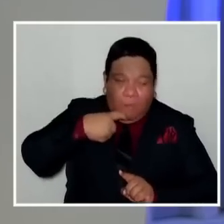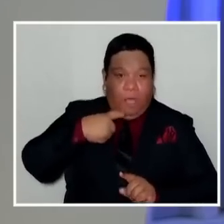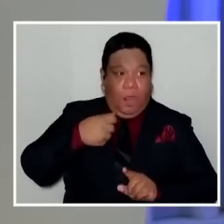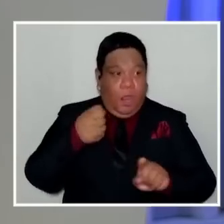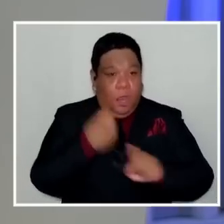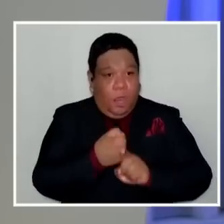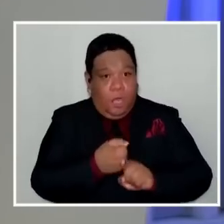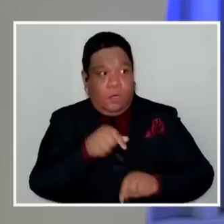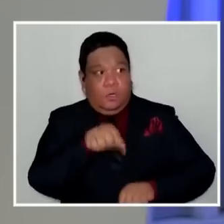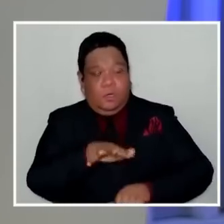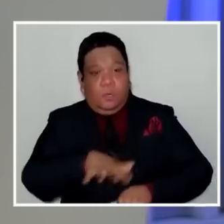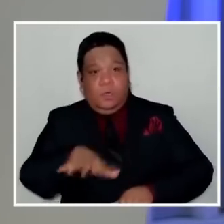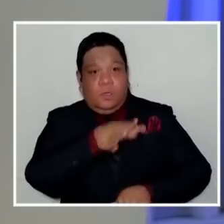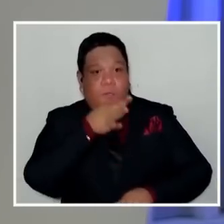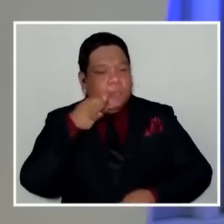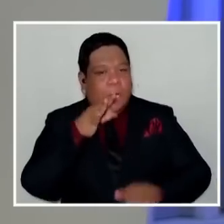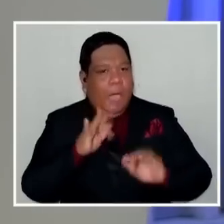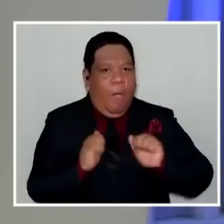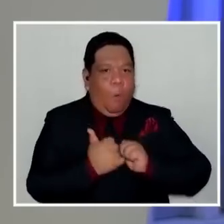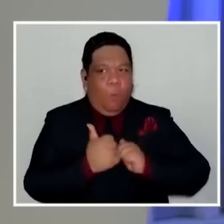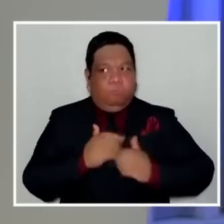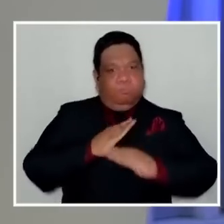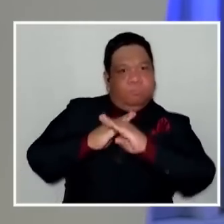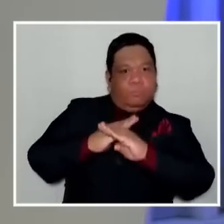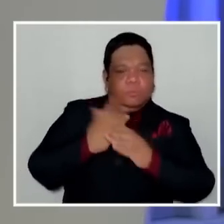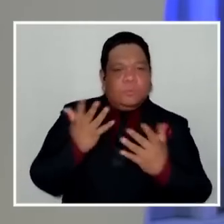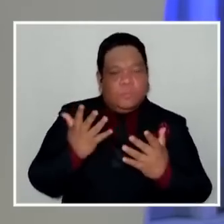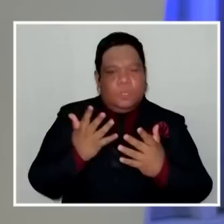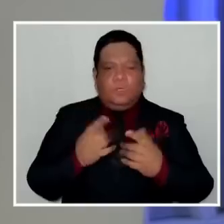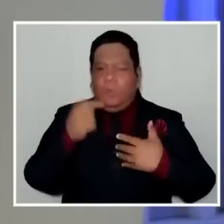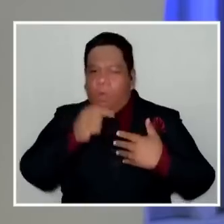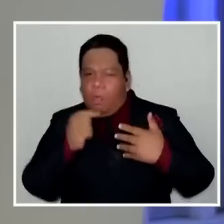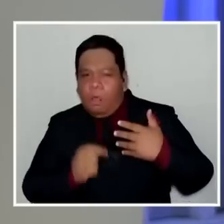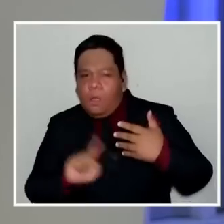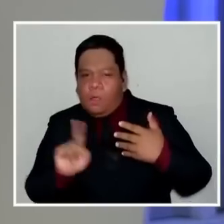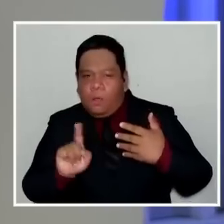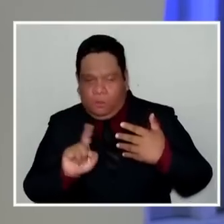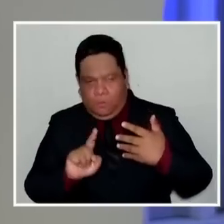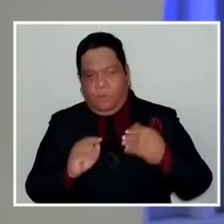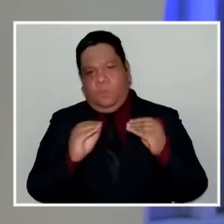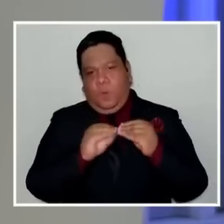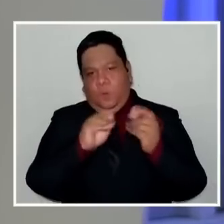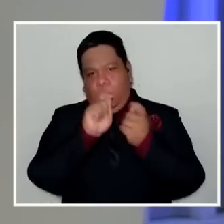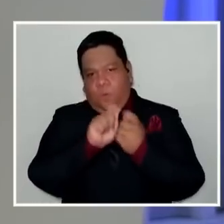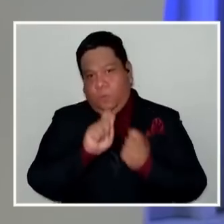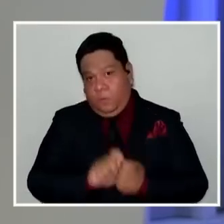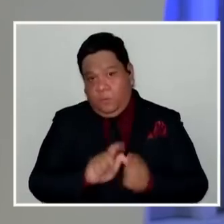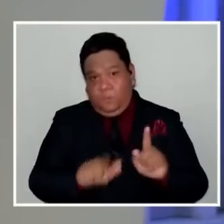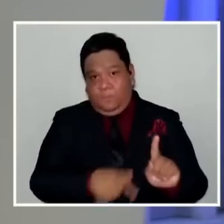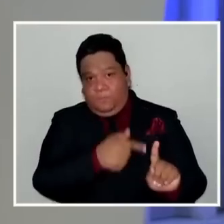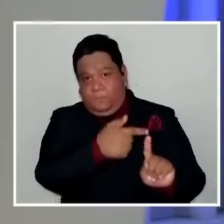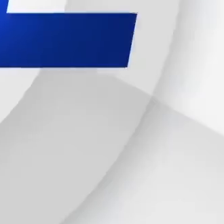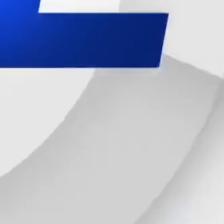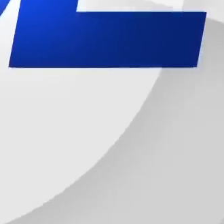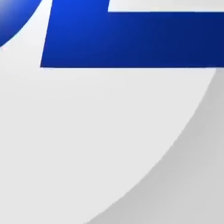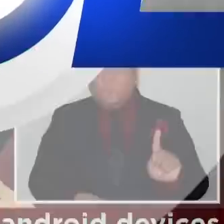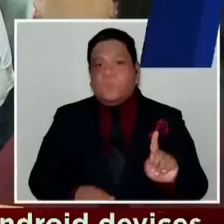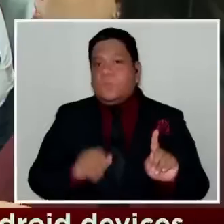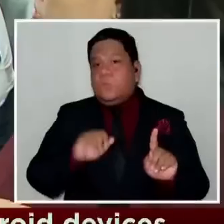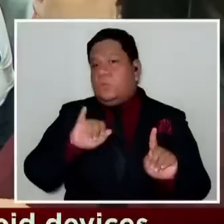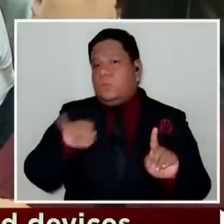ng agrikultura. Kung ano ang mga ito, alamin sa pagpapatrol ni Jervis Manahan.